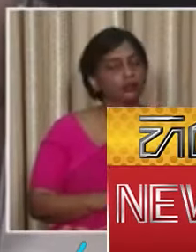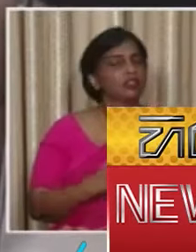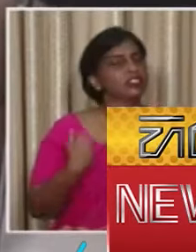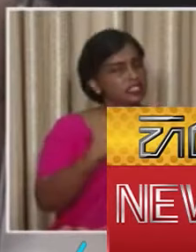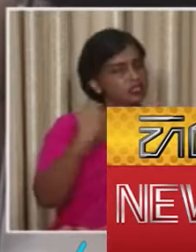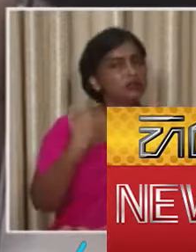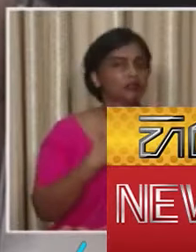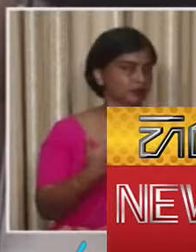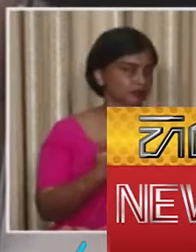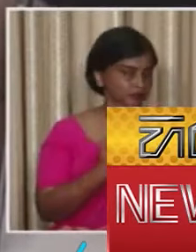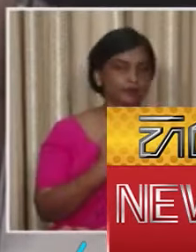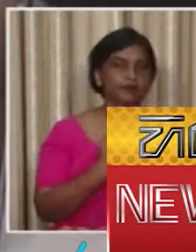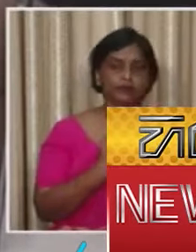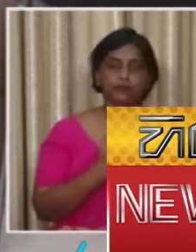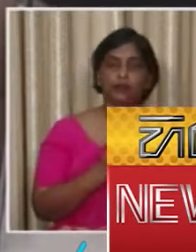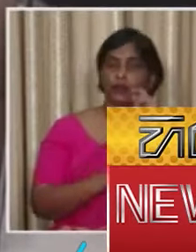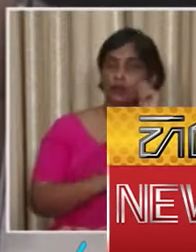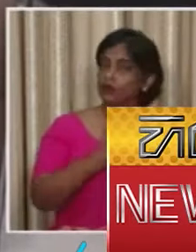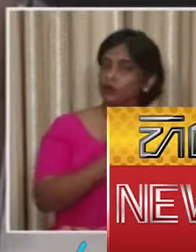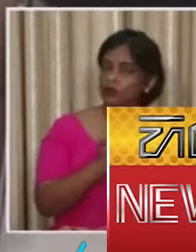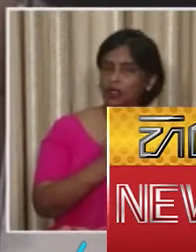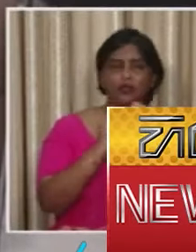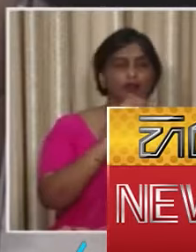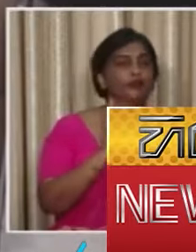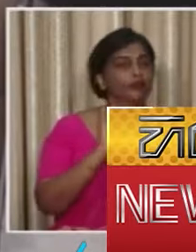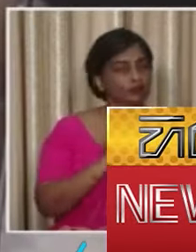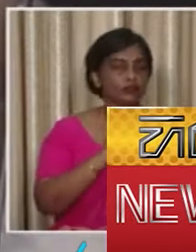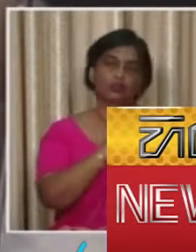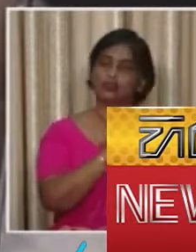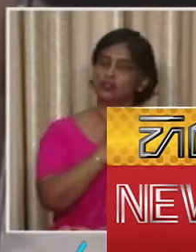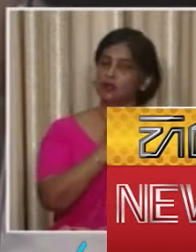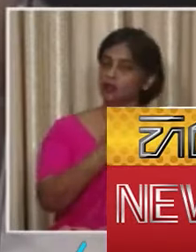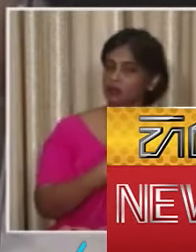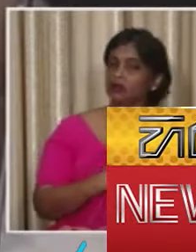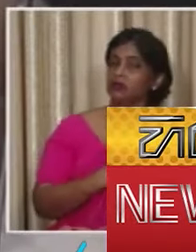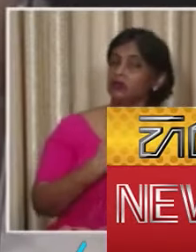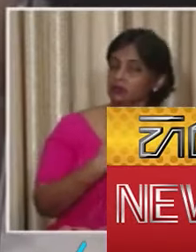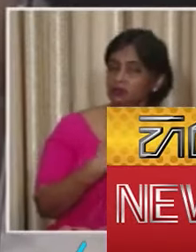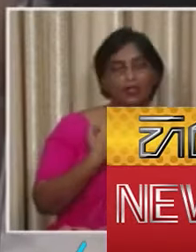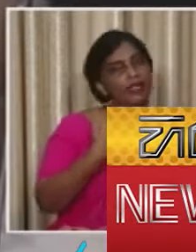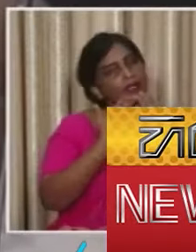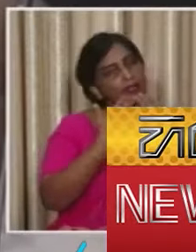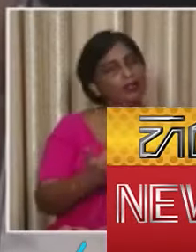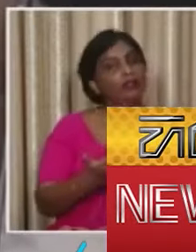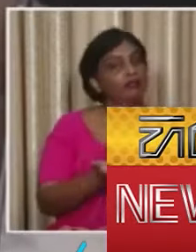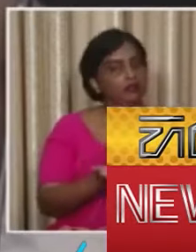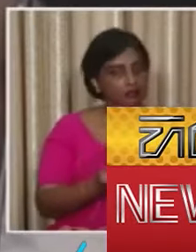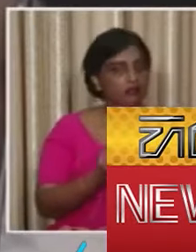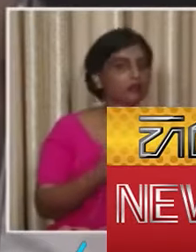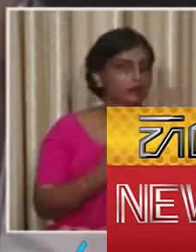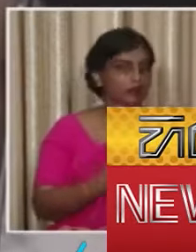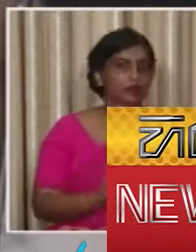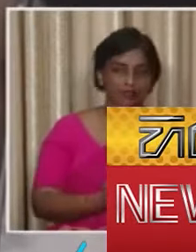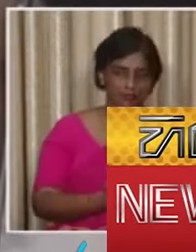අභියෝගය බාරගත්තා. සියලු ජනකොටස් මේ වැඩපිළිවෙලට සහය දුන්නා. ඒ අයට මගේ ස්තුතිය මම යළිත් පුද